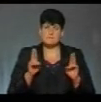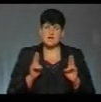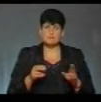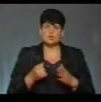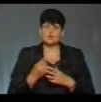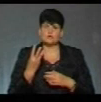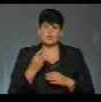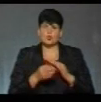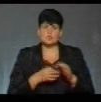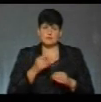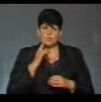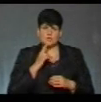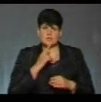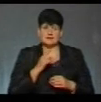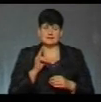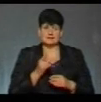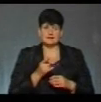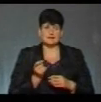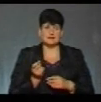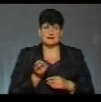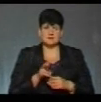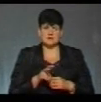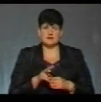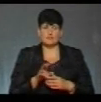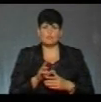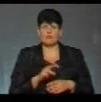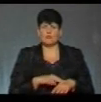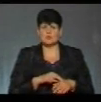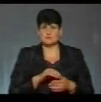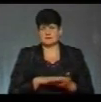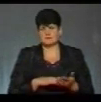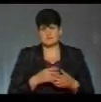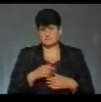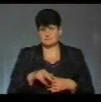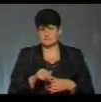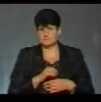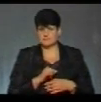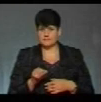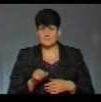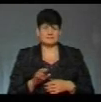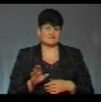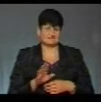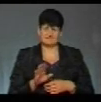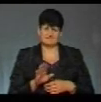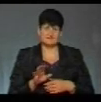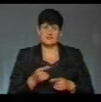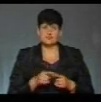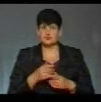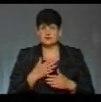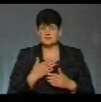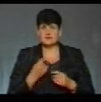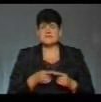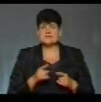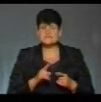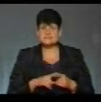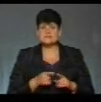діб, поки дитина не з'явилася, не заявляють в поліцію? Ну, ніякого такого правила немає. Перш за все, хочу звернути увагу. Це